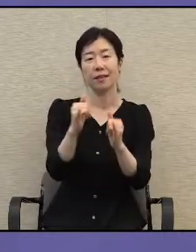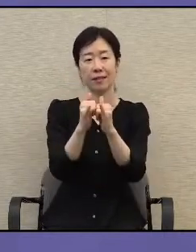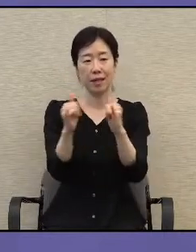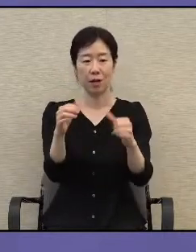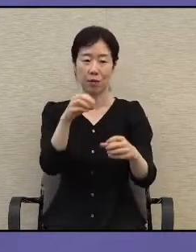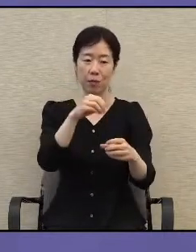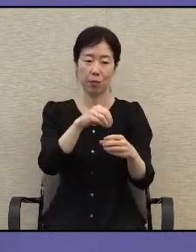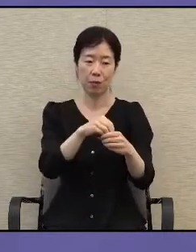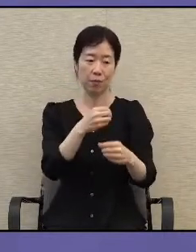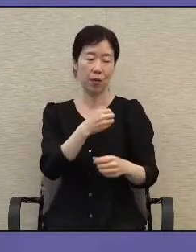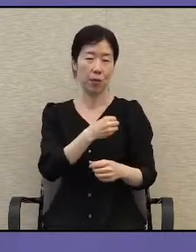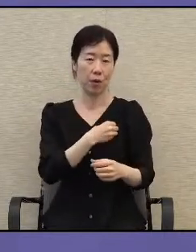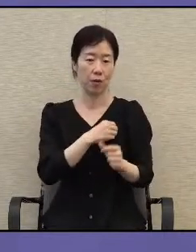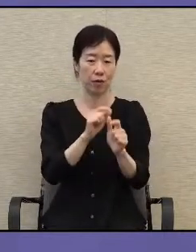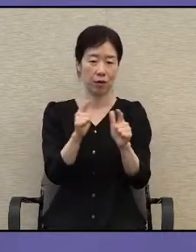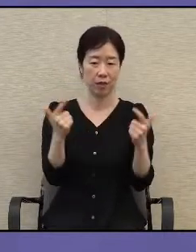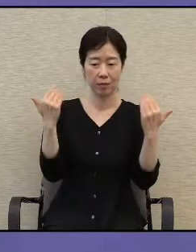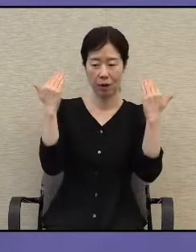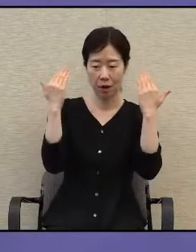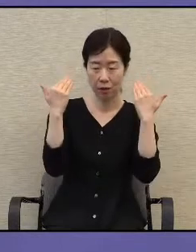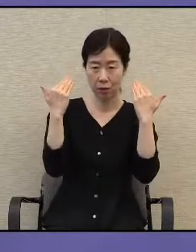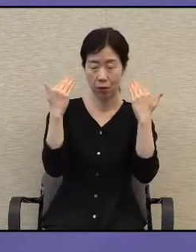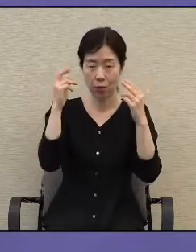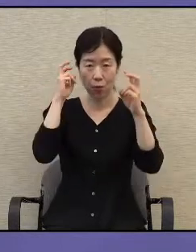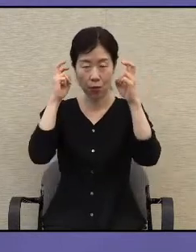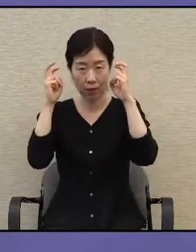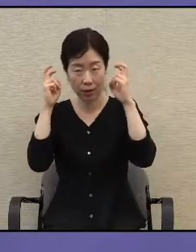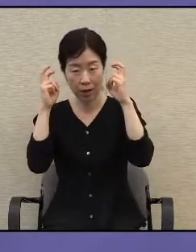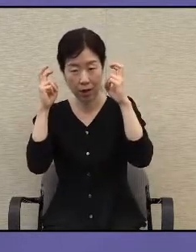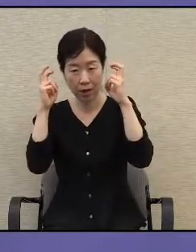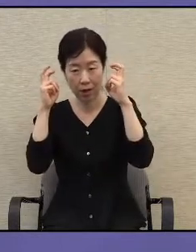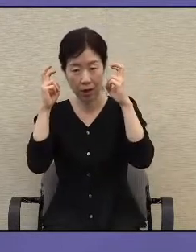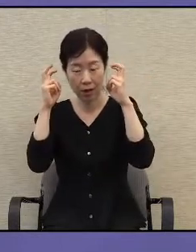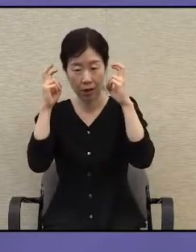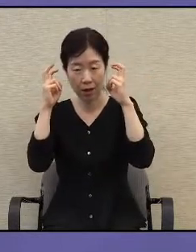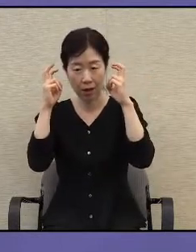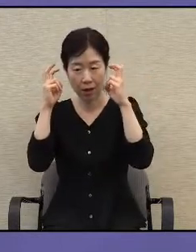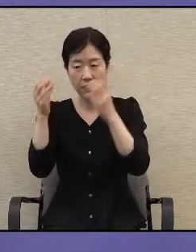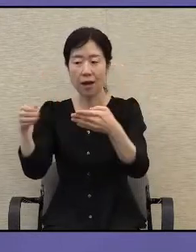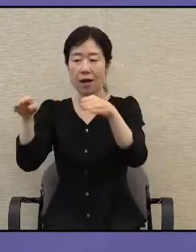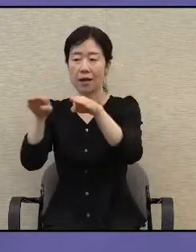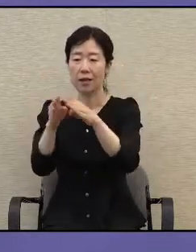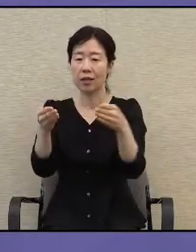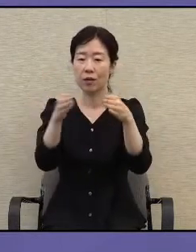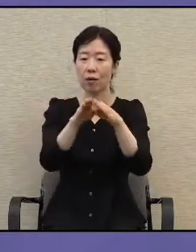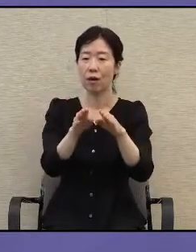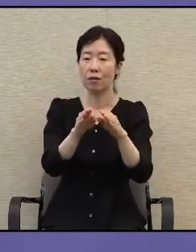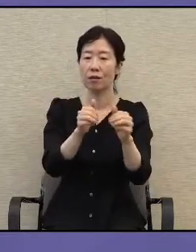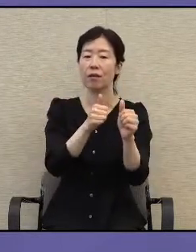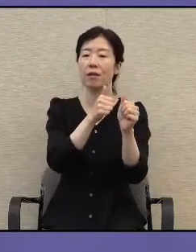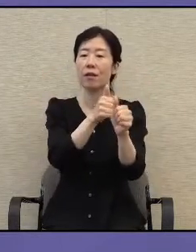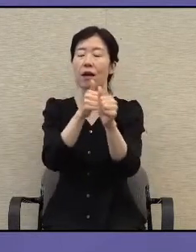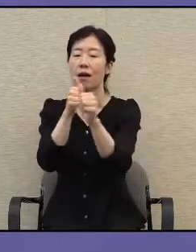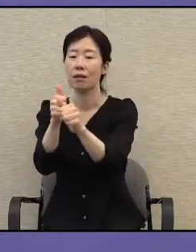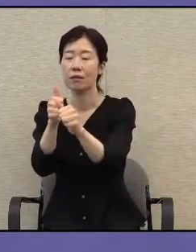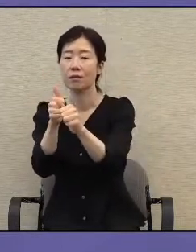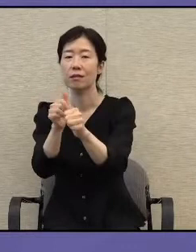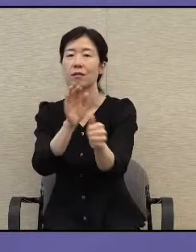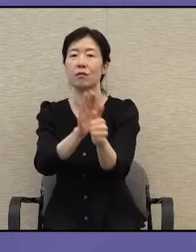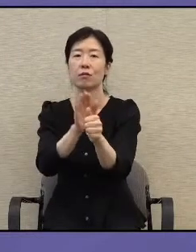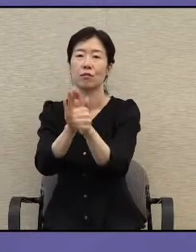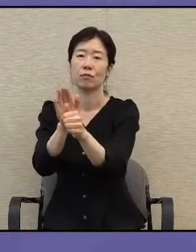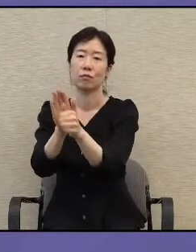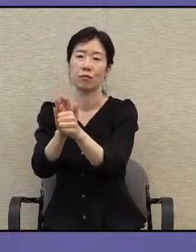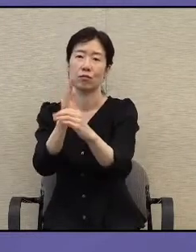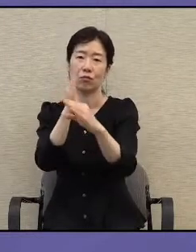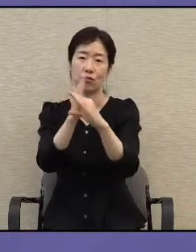뭐 교육기관 또는 소속된 학교, 뭐 기업, 뭐 이렇게 어떤 기관 중심의 개입이라는 것을 볼 수가 있습니다. 그래서 이제